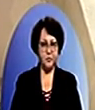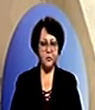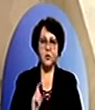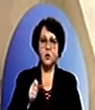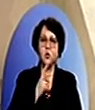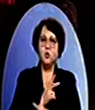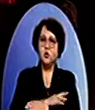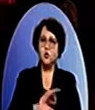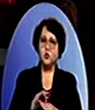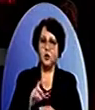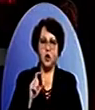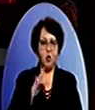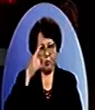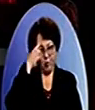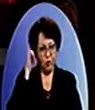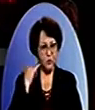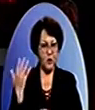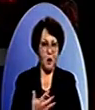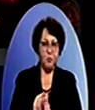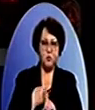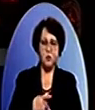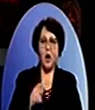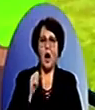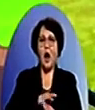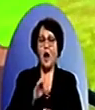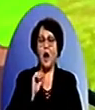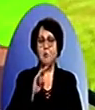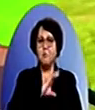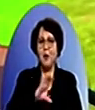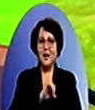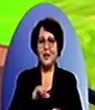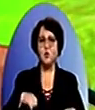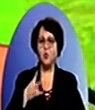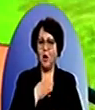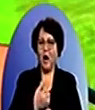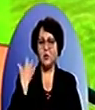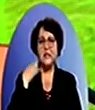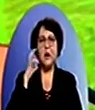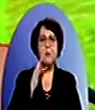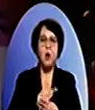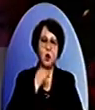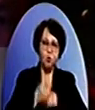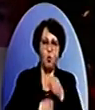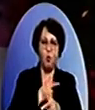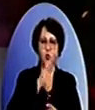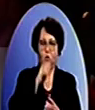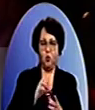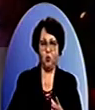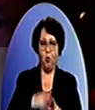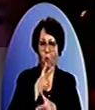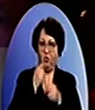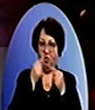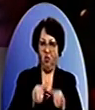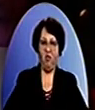Энэхүү хуулийн төсөлд их орны хамгаалалт чиглэсэн албан байгууллага иргэний үүрэгтэй холбоотой иргэцийн зохицуулалтыг тусгажээ. Мөн хуулийн тогтоомжийг зөрчсөн